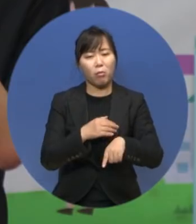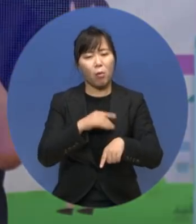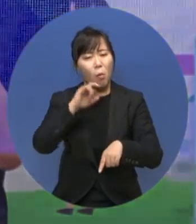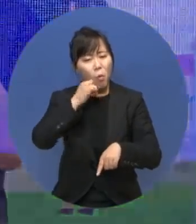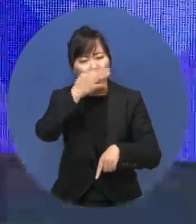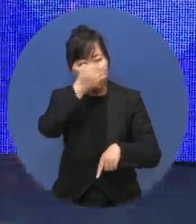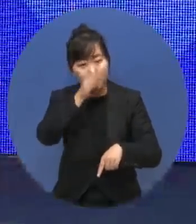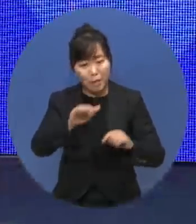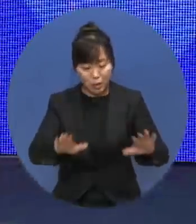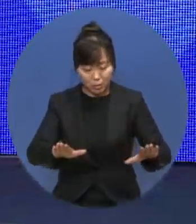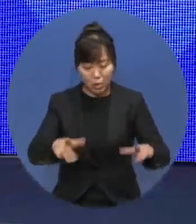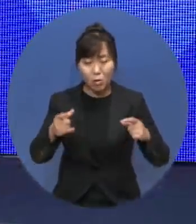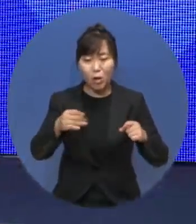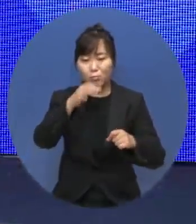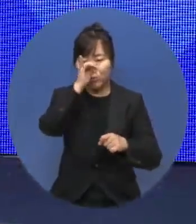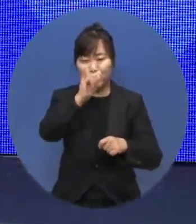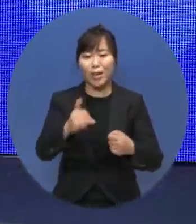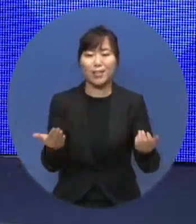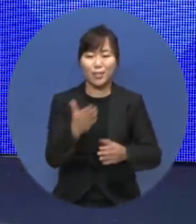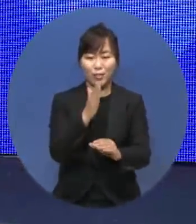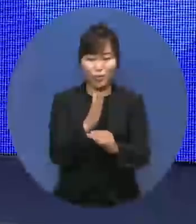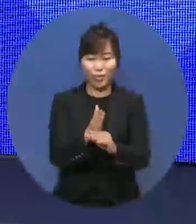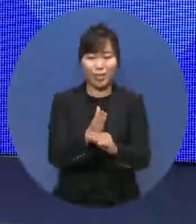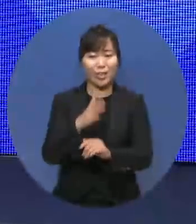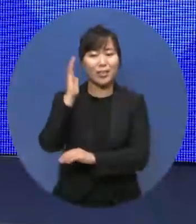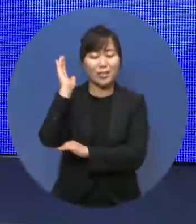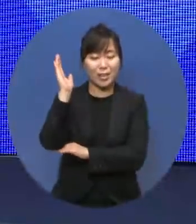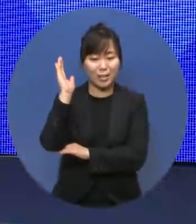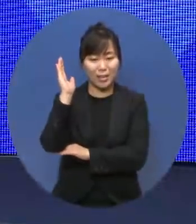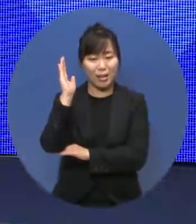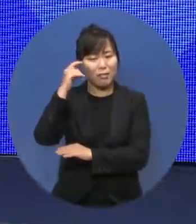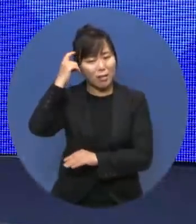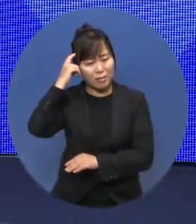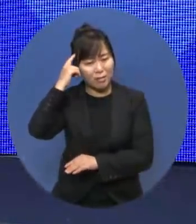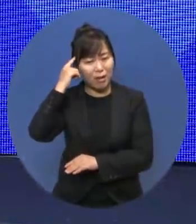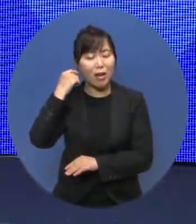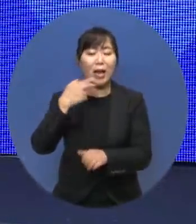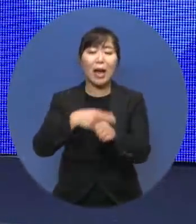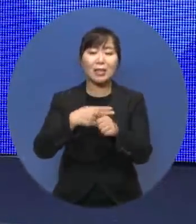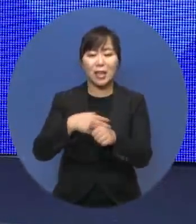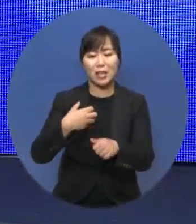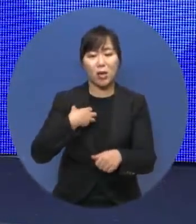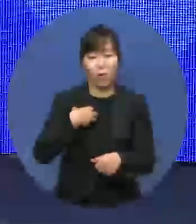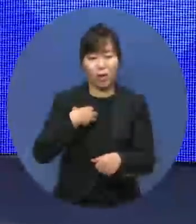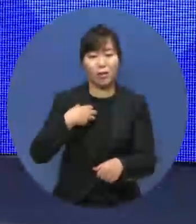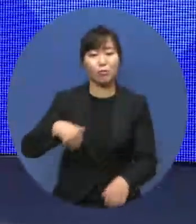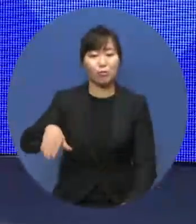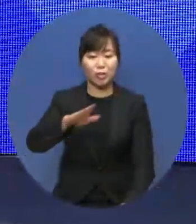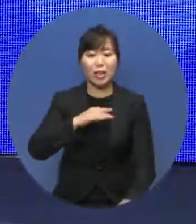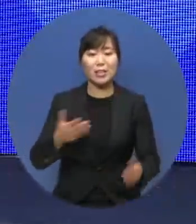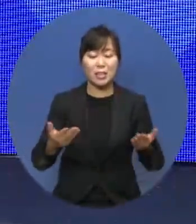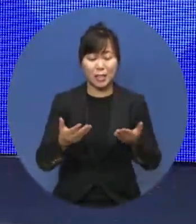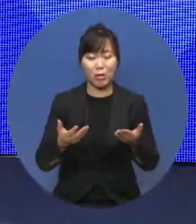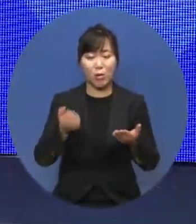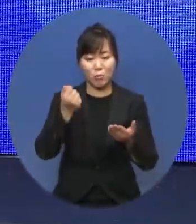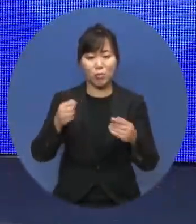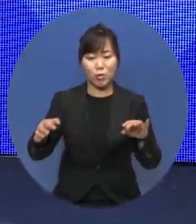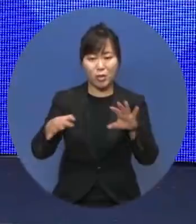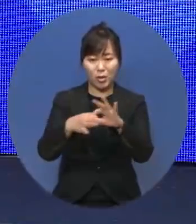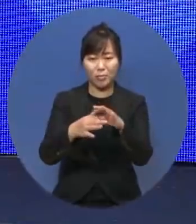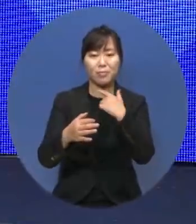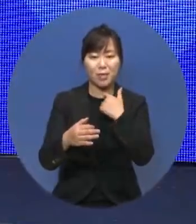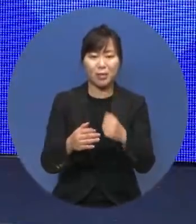근데 지금은 이렇게 내가 훌륭한 일을 하고 있어라는 얘기를 하는 인식해서 강사 역할을 하는 걸 저희가 직업군으로 연계를